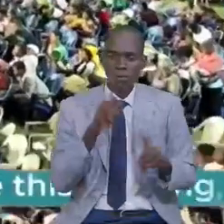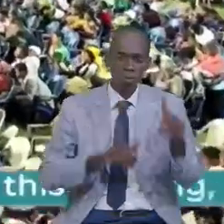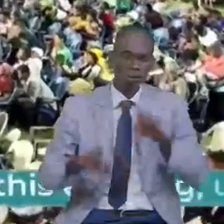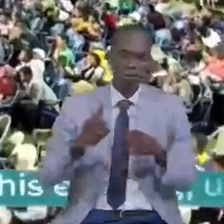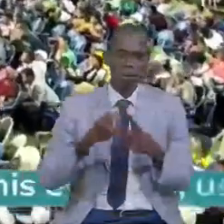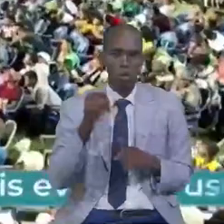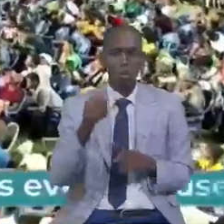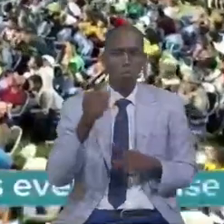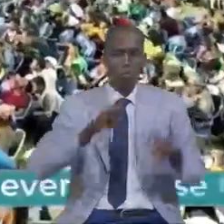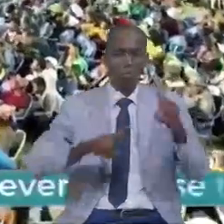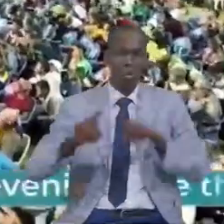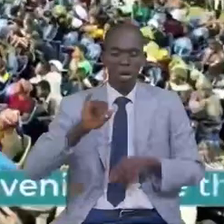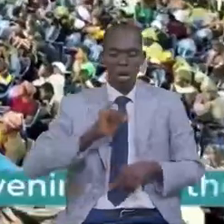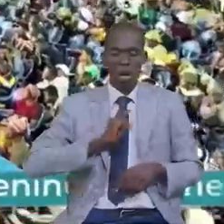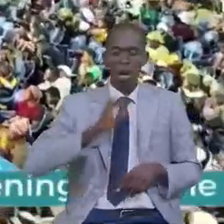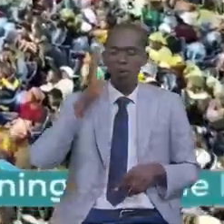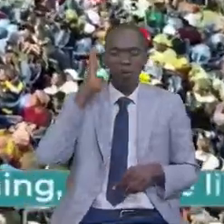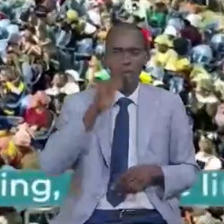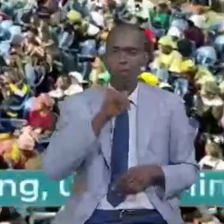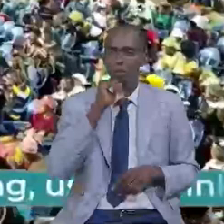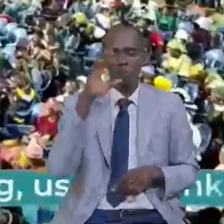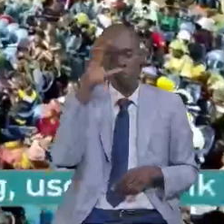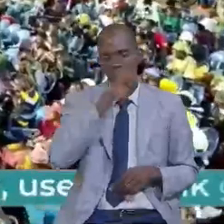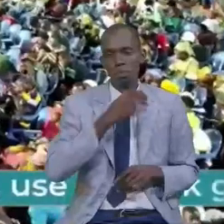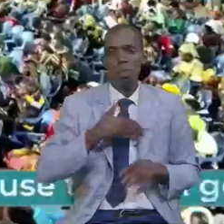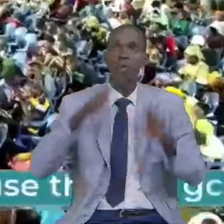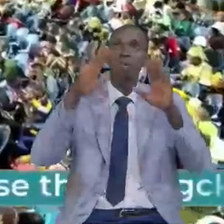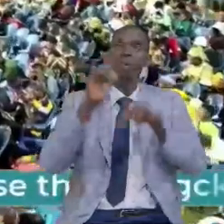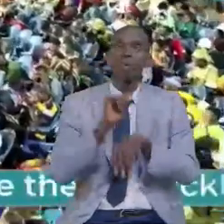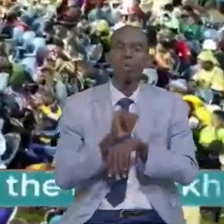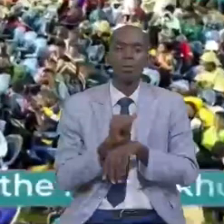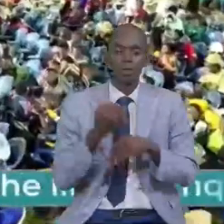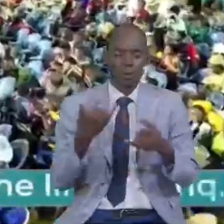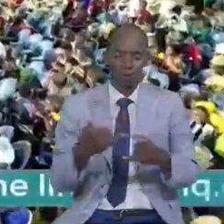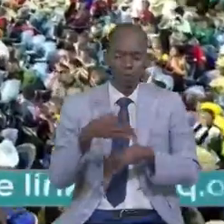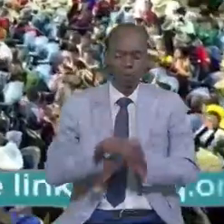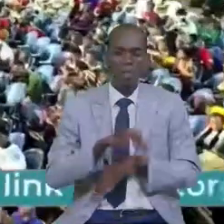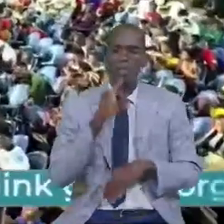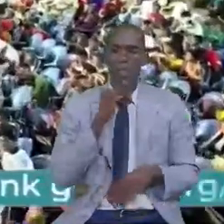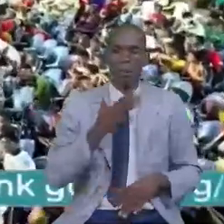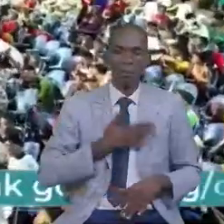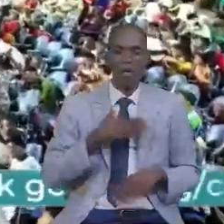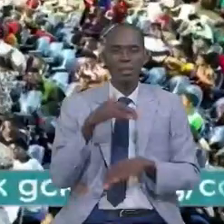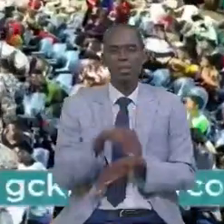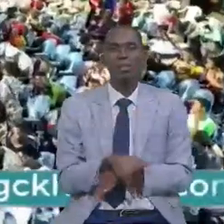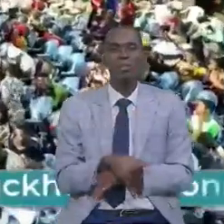Je ne vais pas rater mon miracle. Ce soir, c'est ma soirée.